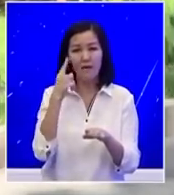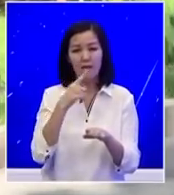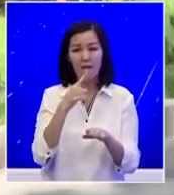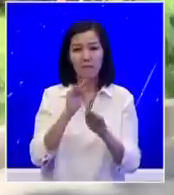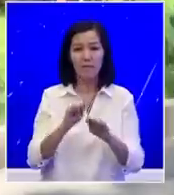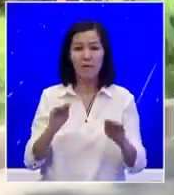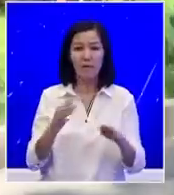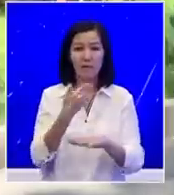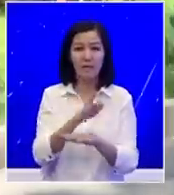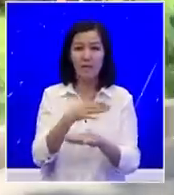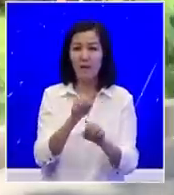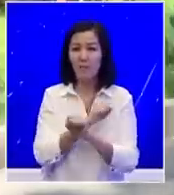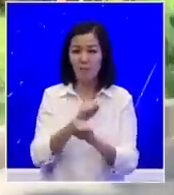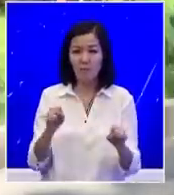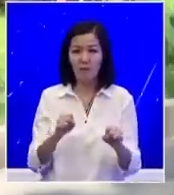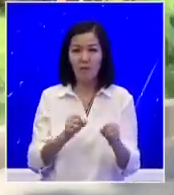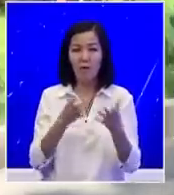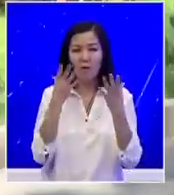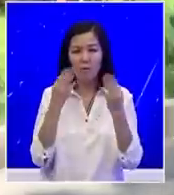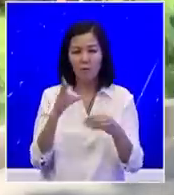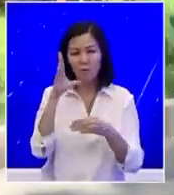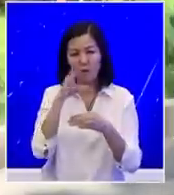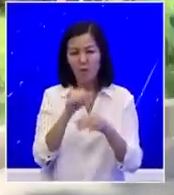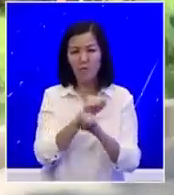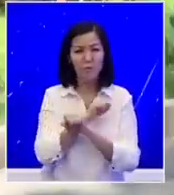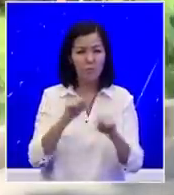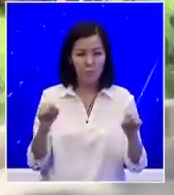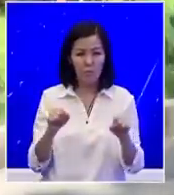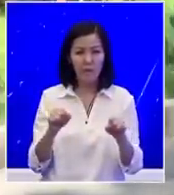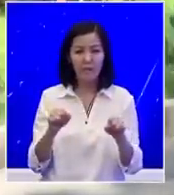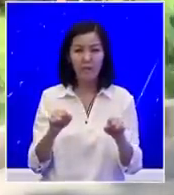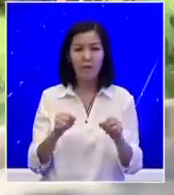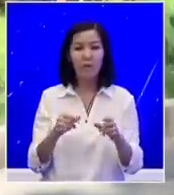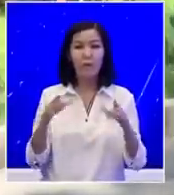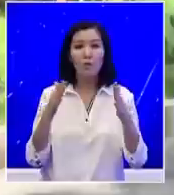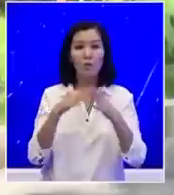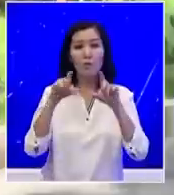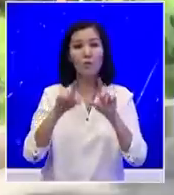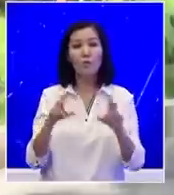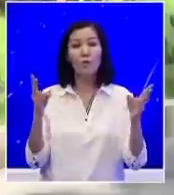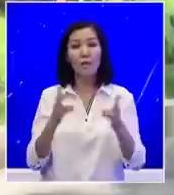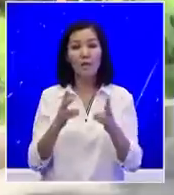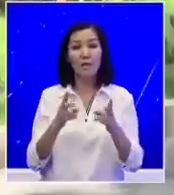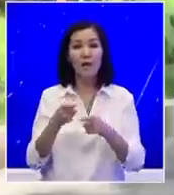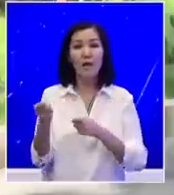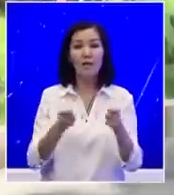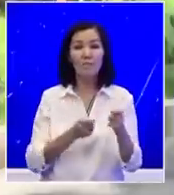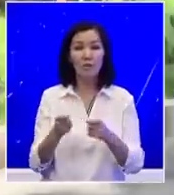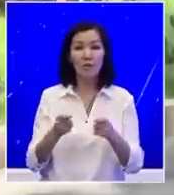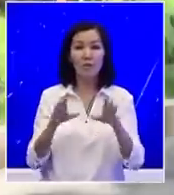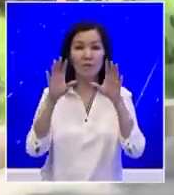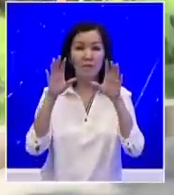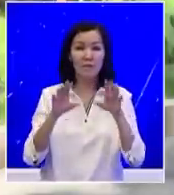далаға шығармасын. Күндіз болсын, кешке болсын, олар тек қана үйде отыру керек. Әкімшілік кодекс бойынша